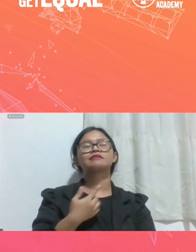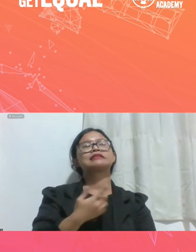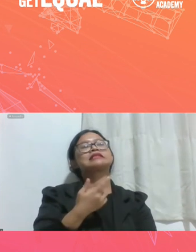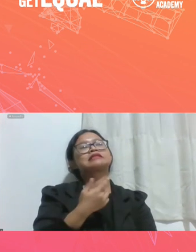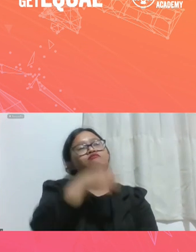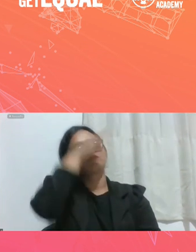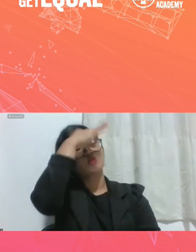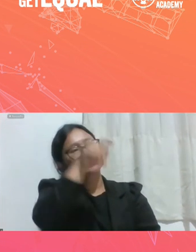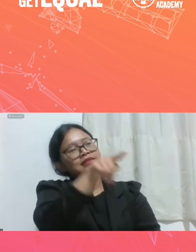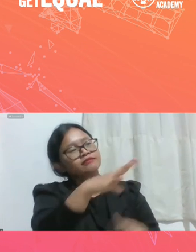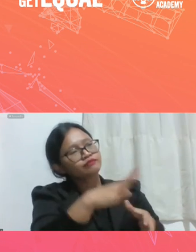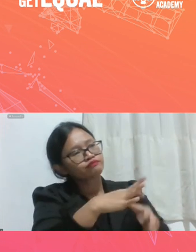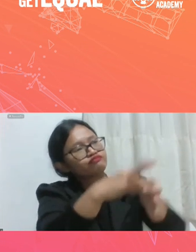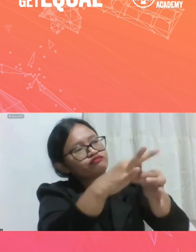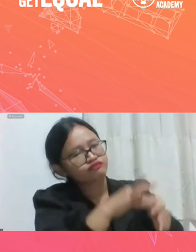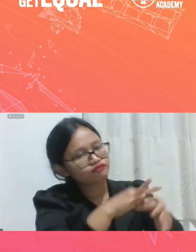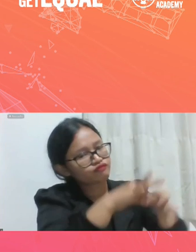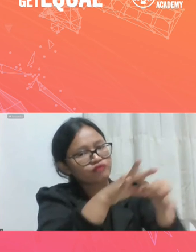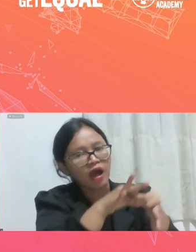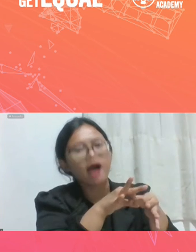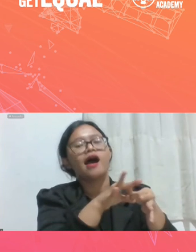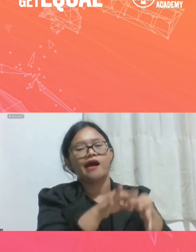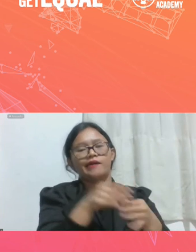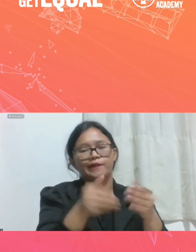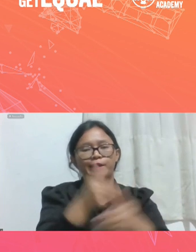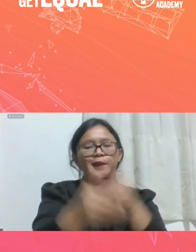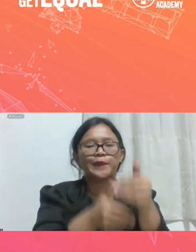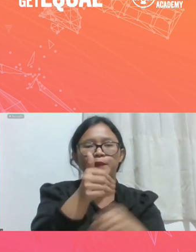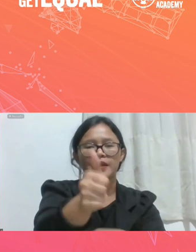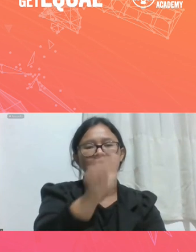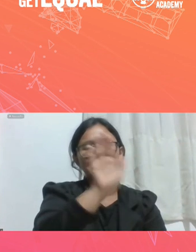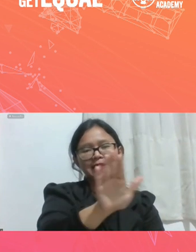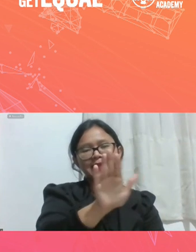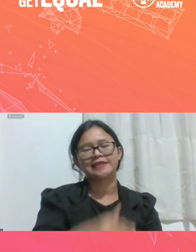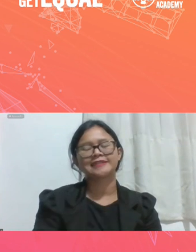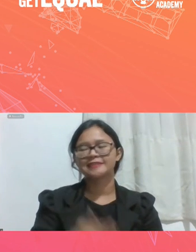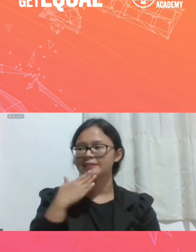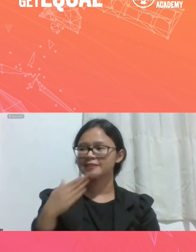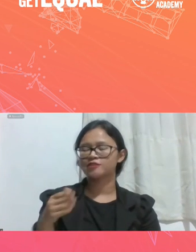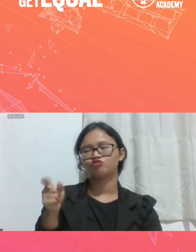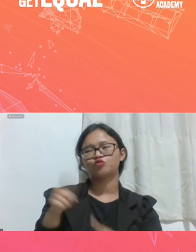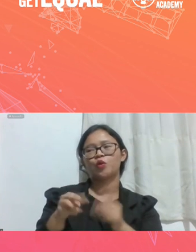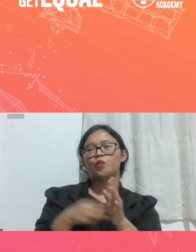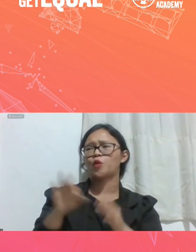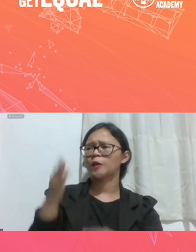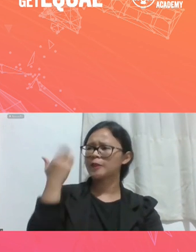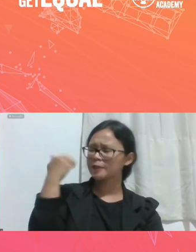Polri, menurut saya, ya, menurut kami semua pasti menjadi langkah yang sangat baik. Terima kasih, Pak Utomo. Ya, tadi saya ulangi